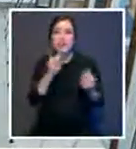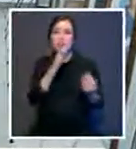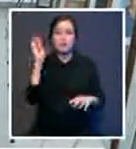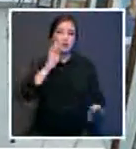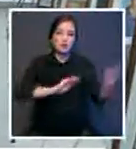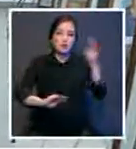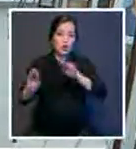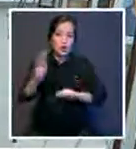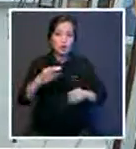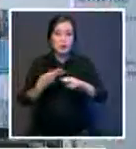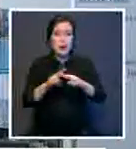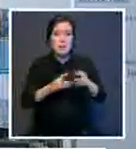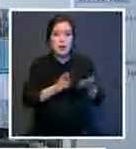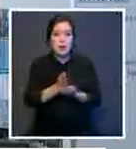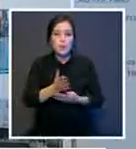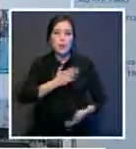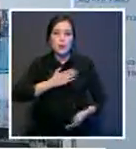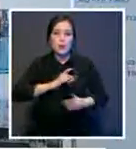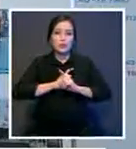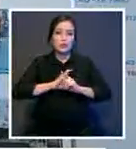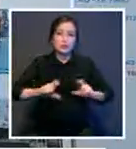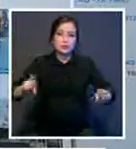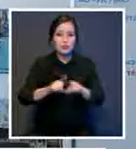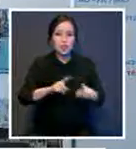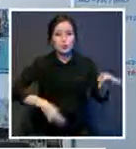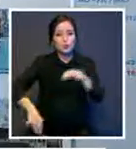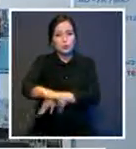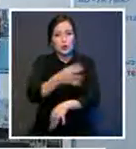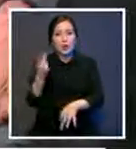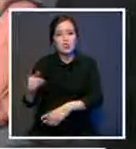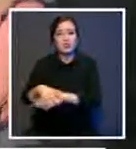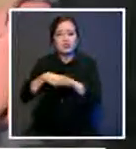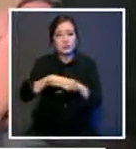бағытталған «Менің мектебім» сияқты жобаларға инвестиция тарту көзделген.